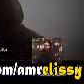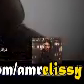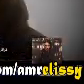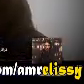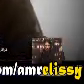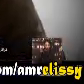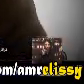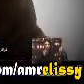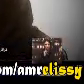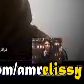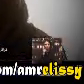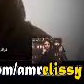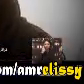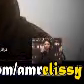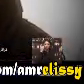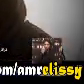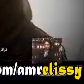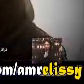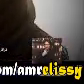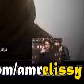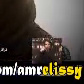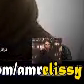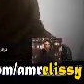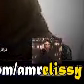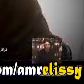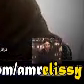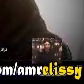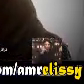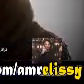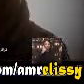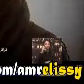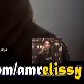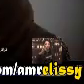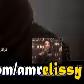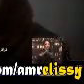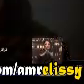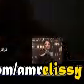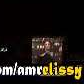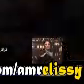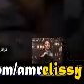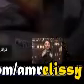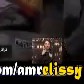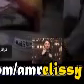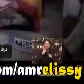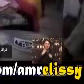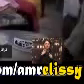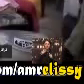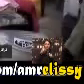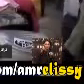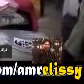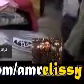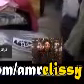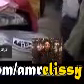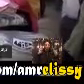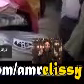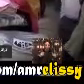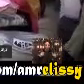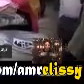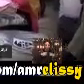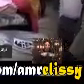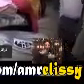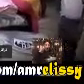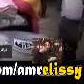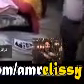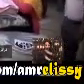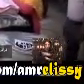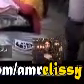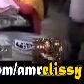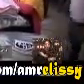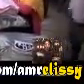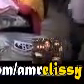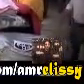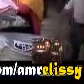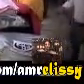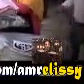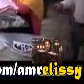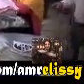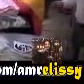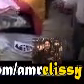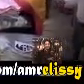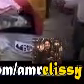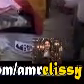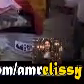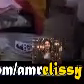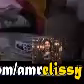بشكركم على اهتمامكم بينا، وبشكركم على تجهيزكم لينا، والنهاردة ادوني غسالة وبوتاجاز